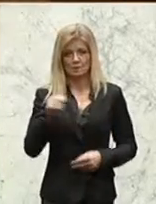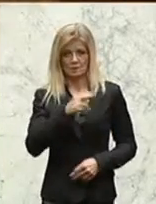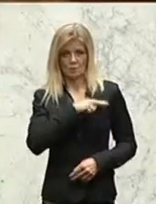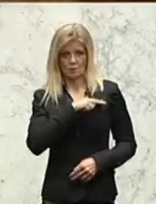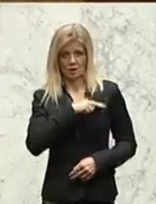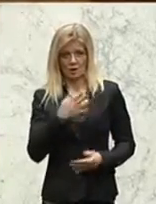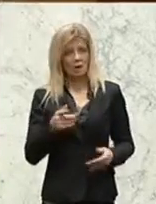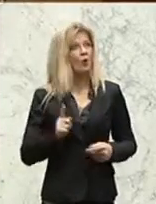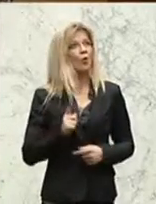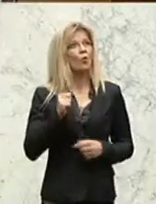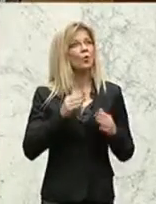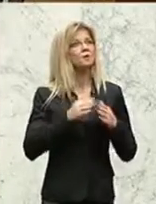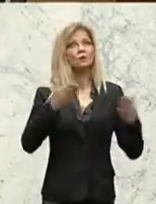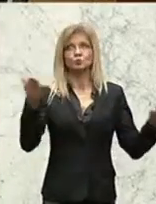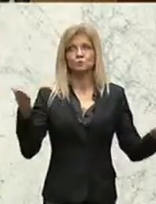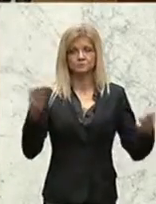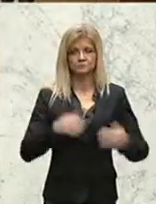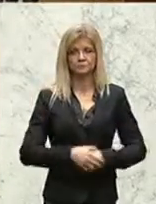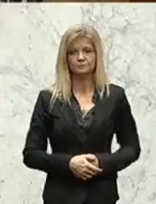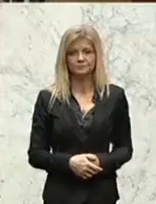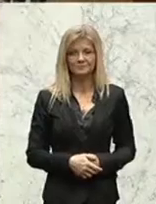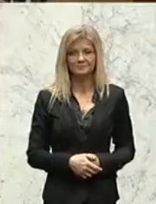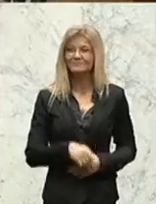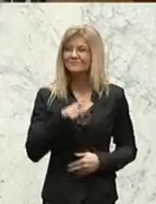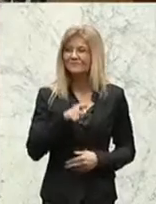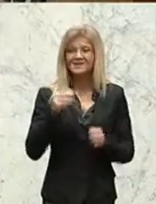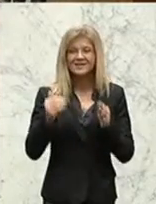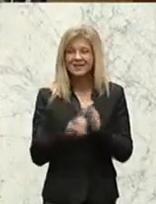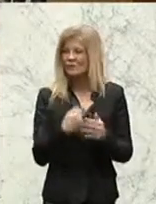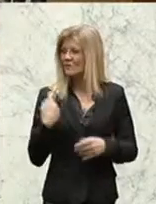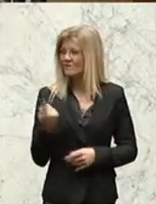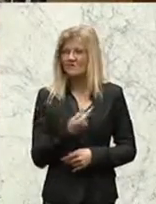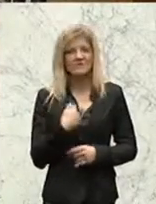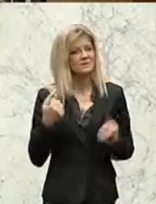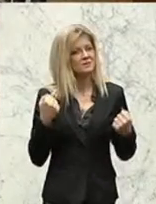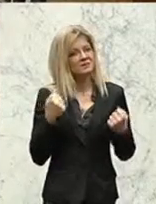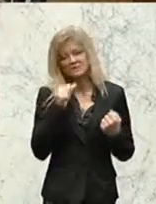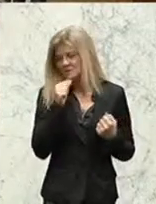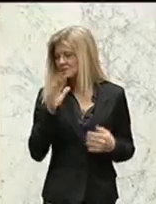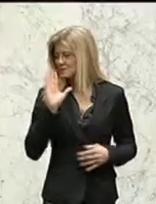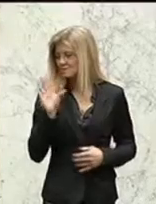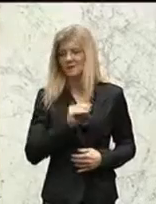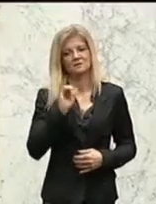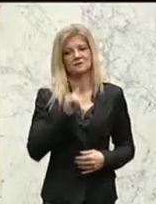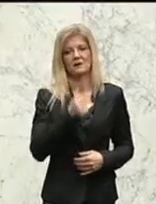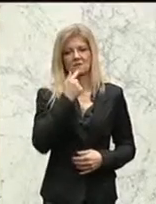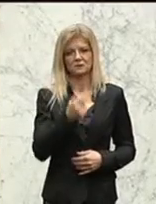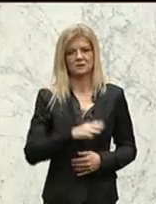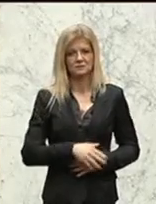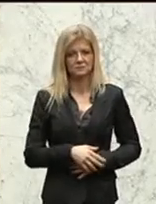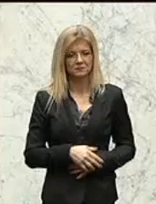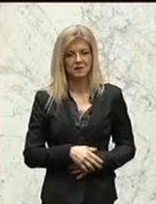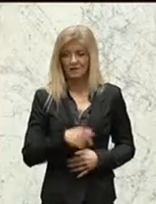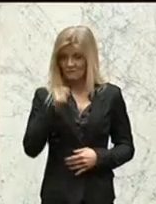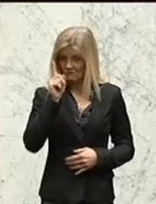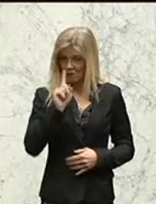Wir werden dieser Reform nicht zustimmen, und zwar aus einem einfachen Grund, und ich wiederhole unsere